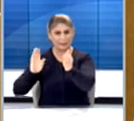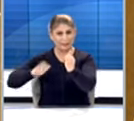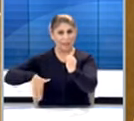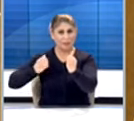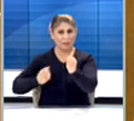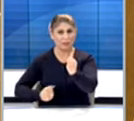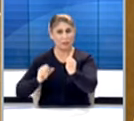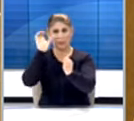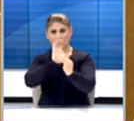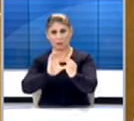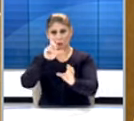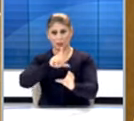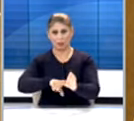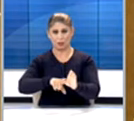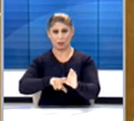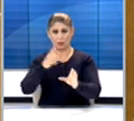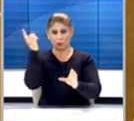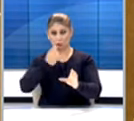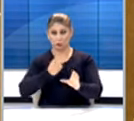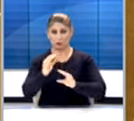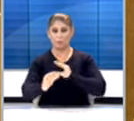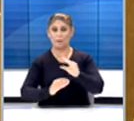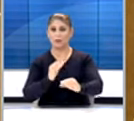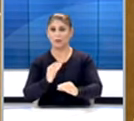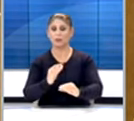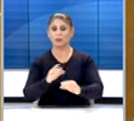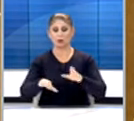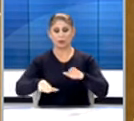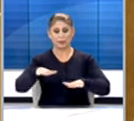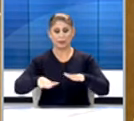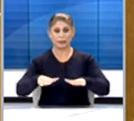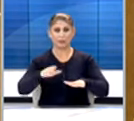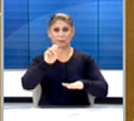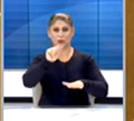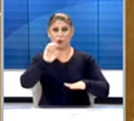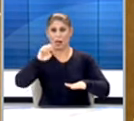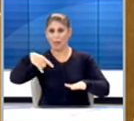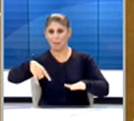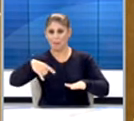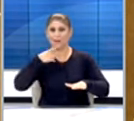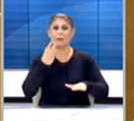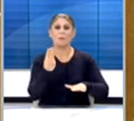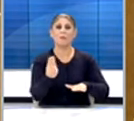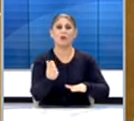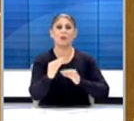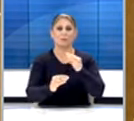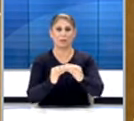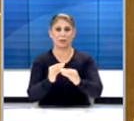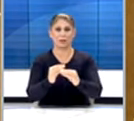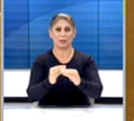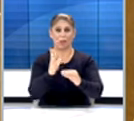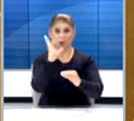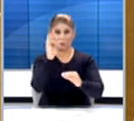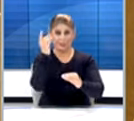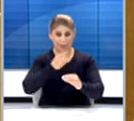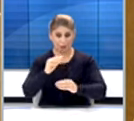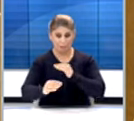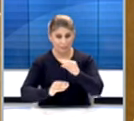Ένωσης για το ποσοστό των επενδύσεων ως προς το ΑΕΠ. Είναι και η ποιότητά τους. Διότι οι μισές και πλέον από